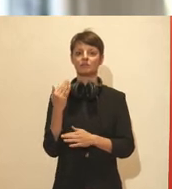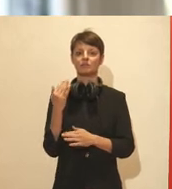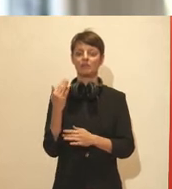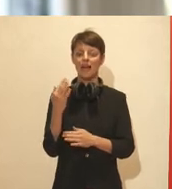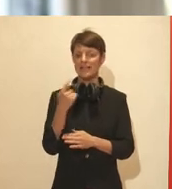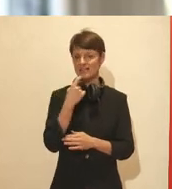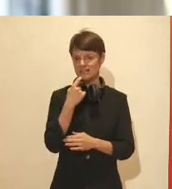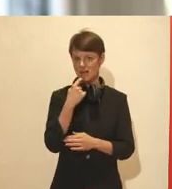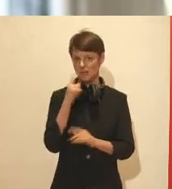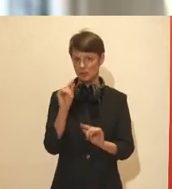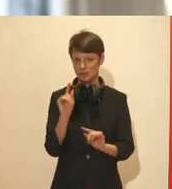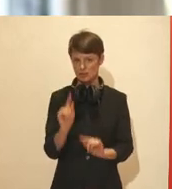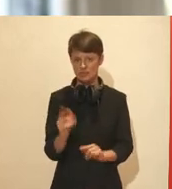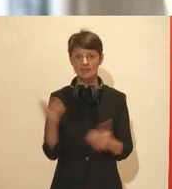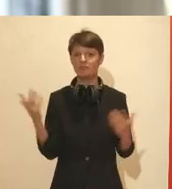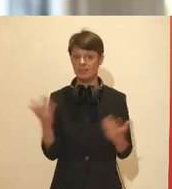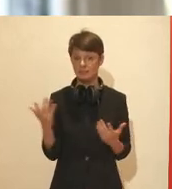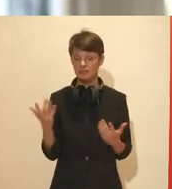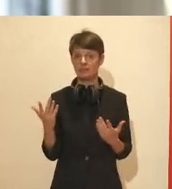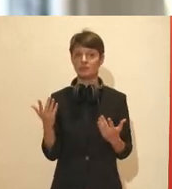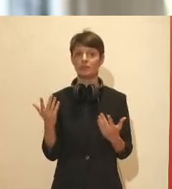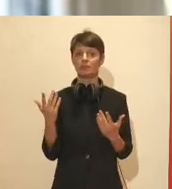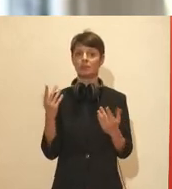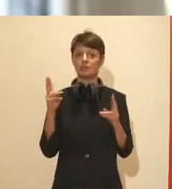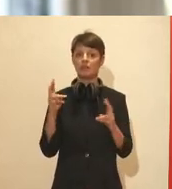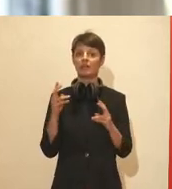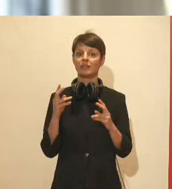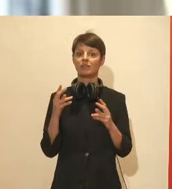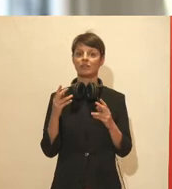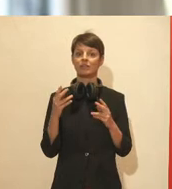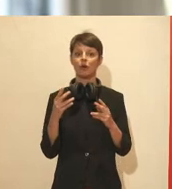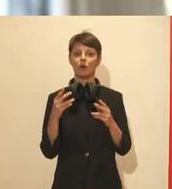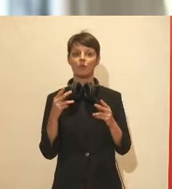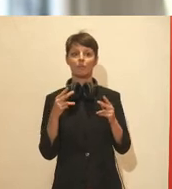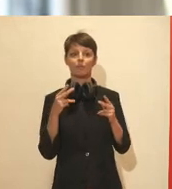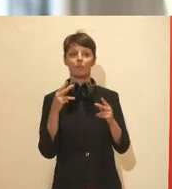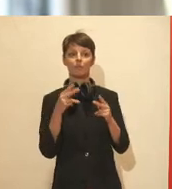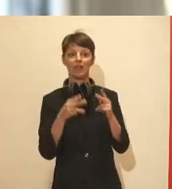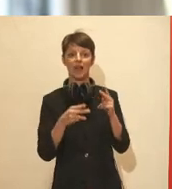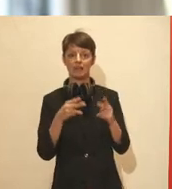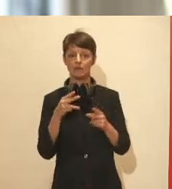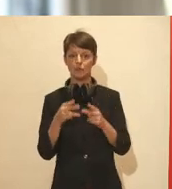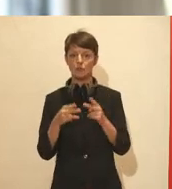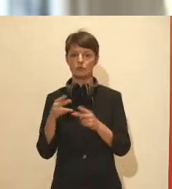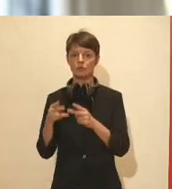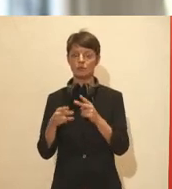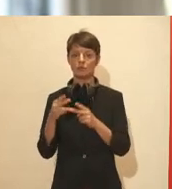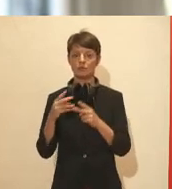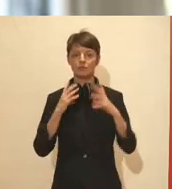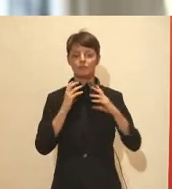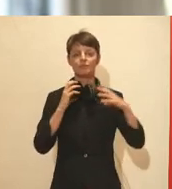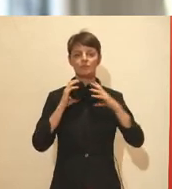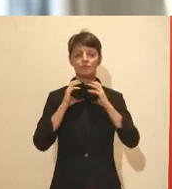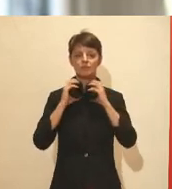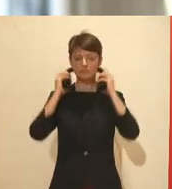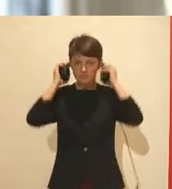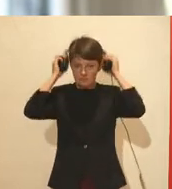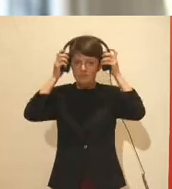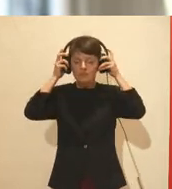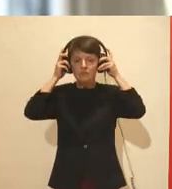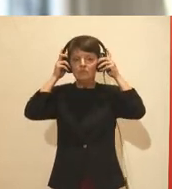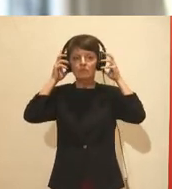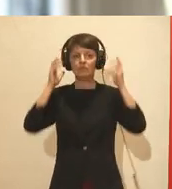nicht eine gewisse beleidigung dass die linken die das nicht erwartet hat